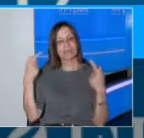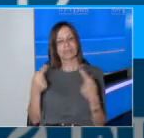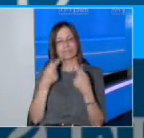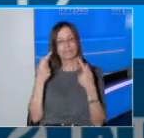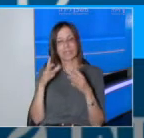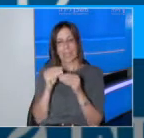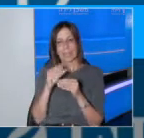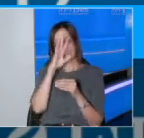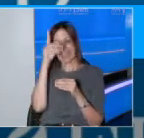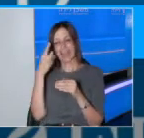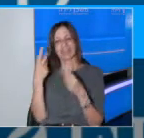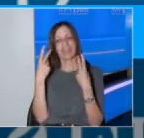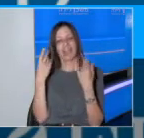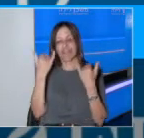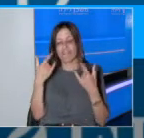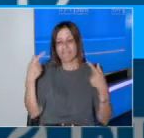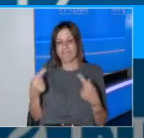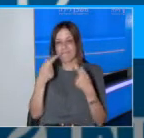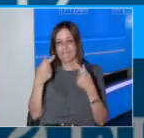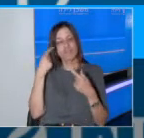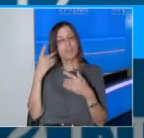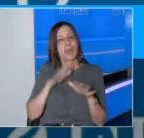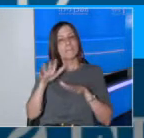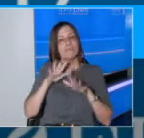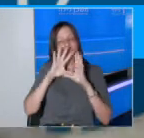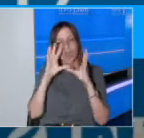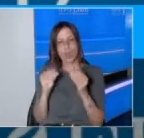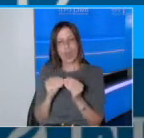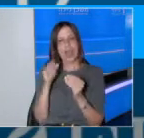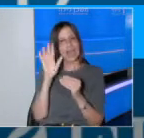איראן, עדיף להתעמת איתם עכשיו, אני חושב שהממשלה כולה,